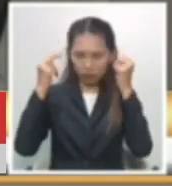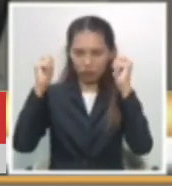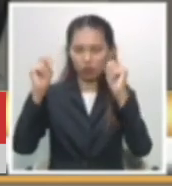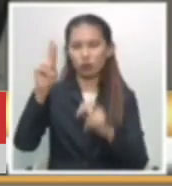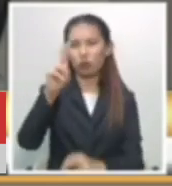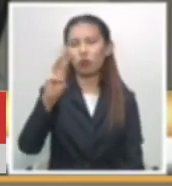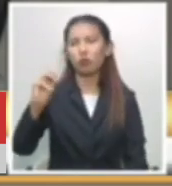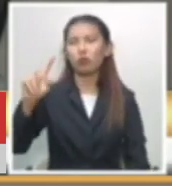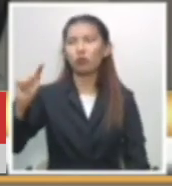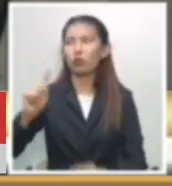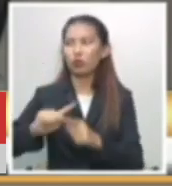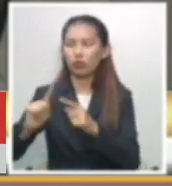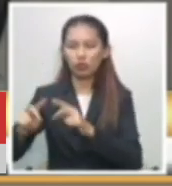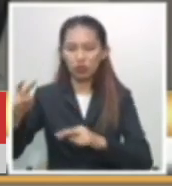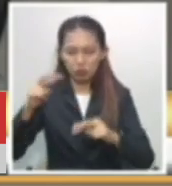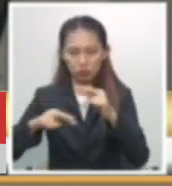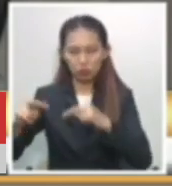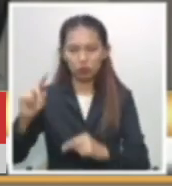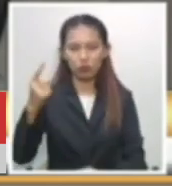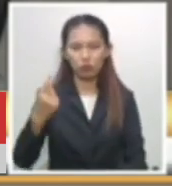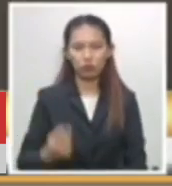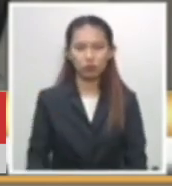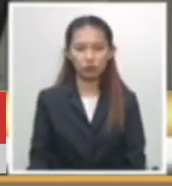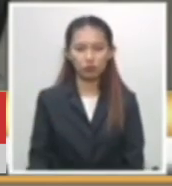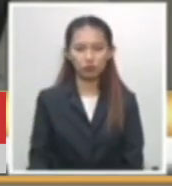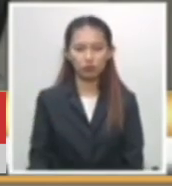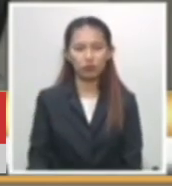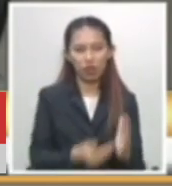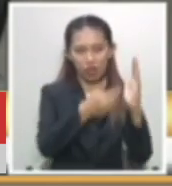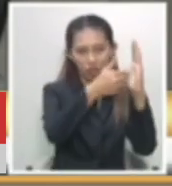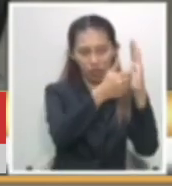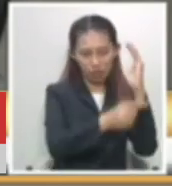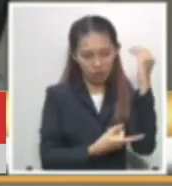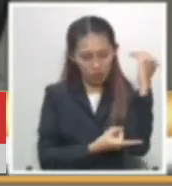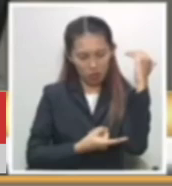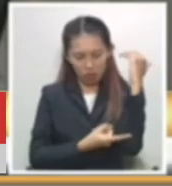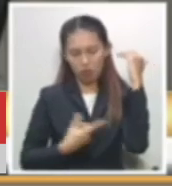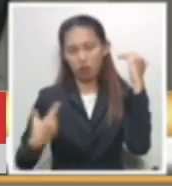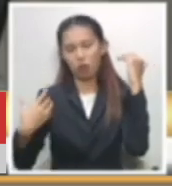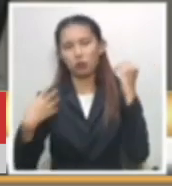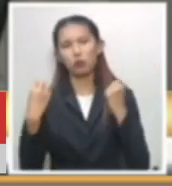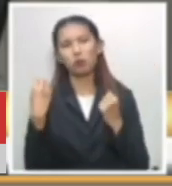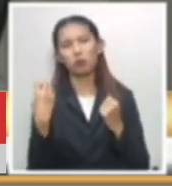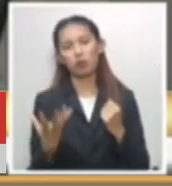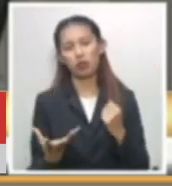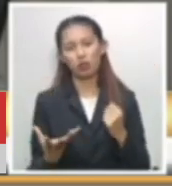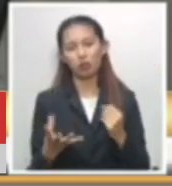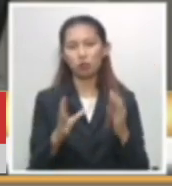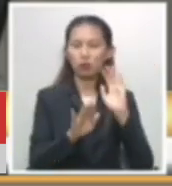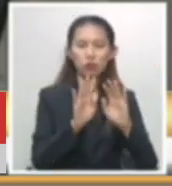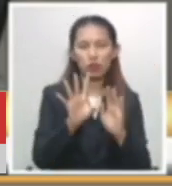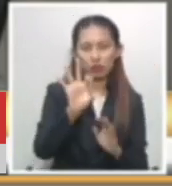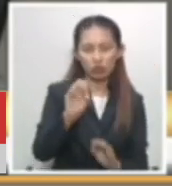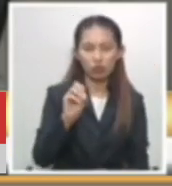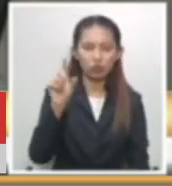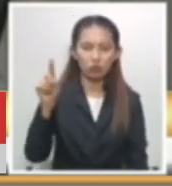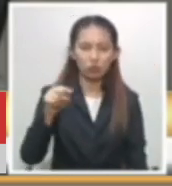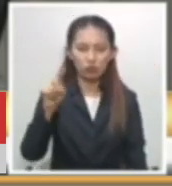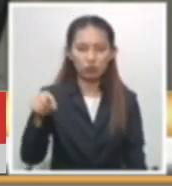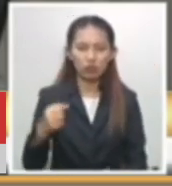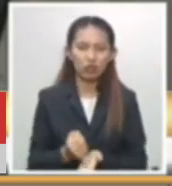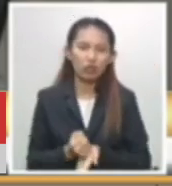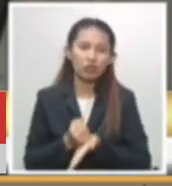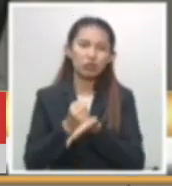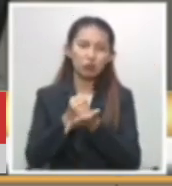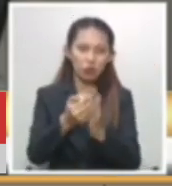แล้วยางก้อนถ้วยนี่อยู่ภาคอีสานเป็นส่วนใหญ่ครับ 90% เวลาช่วยพี่น้องค